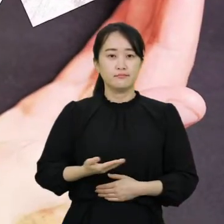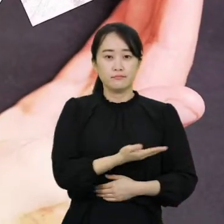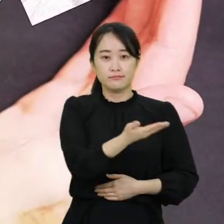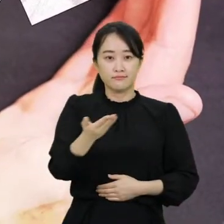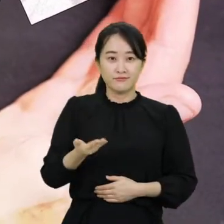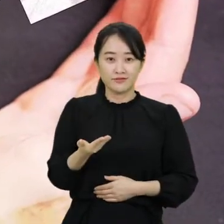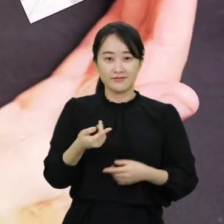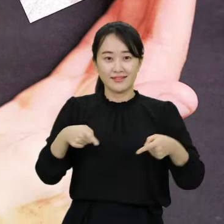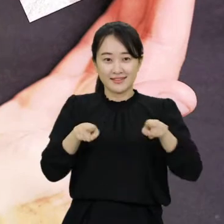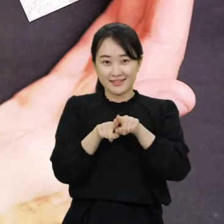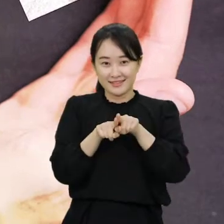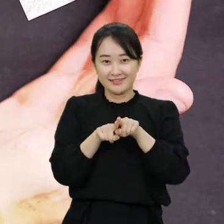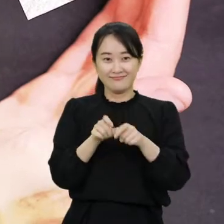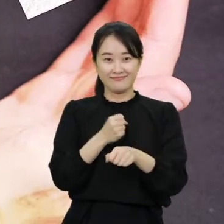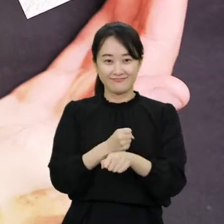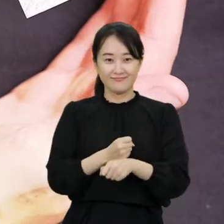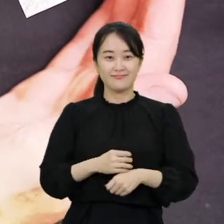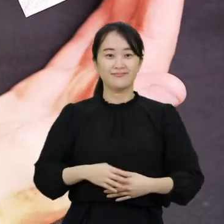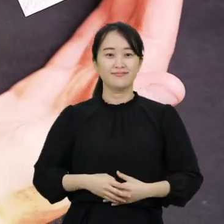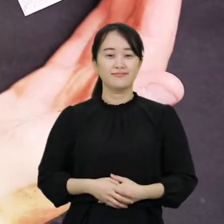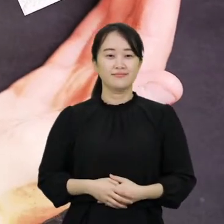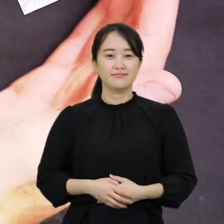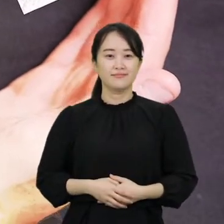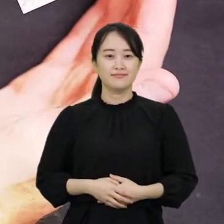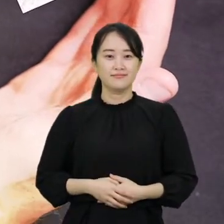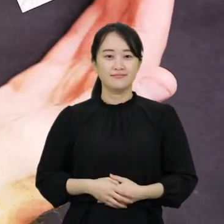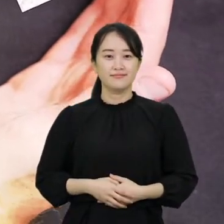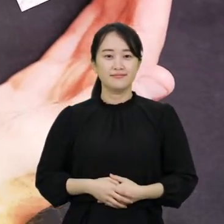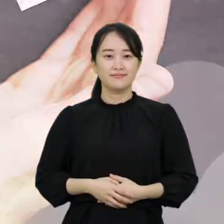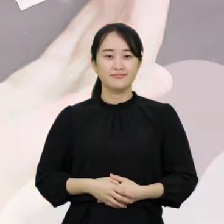여러분도 동참해 주시겠어요?